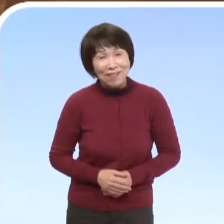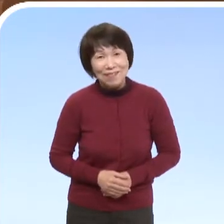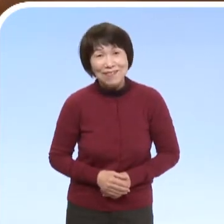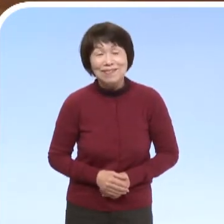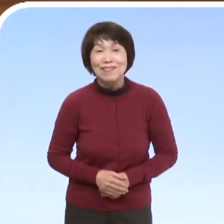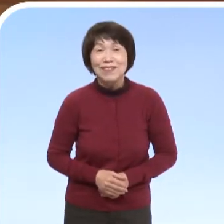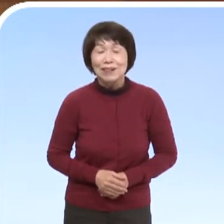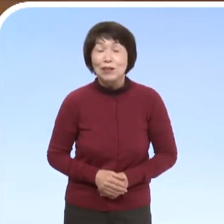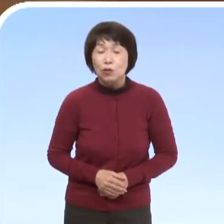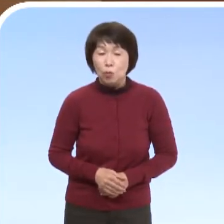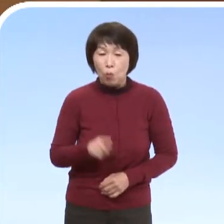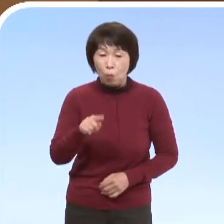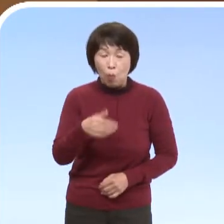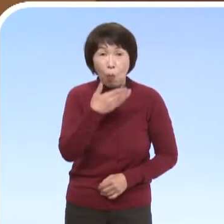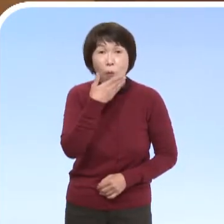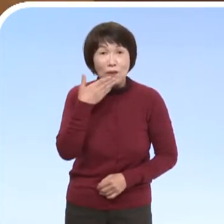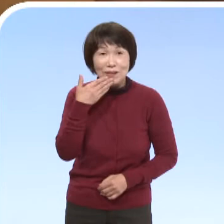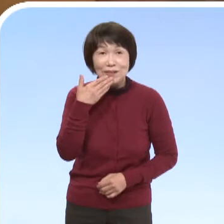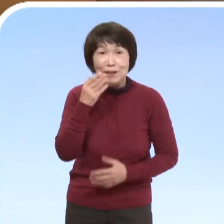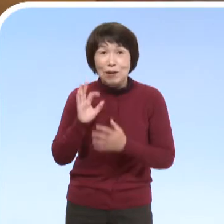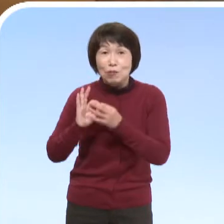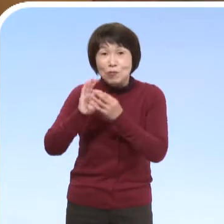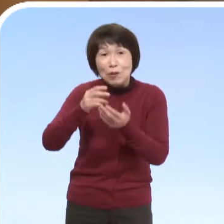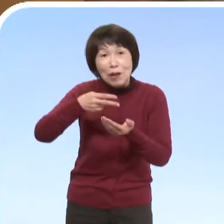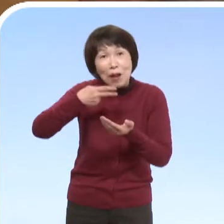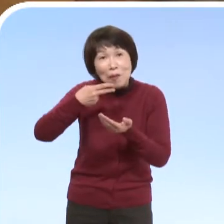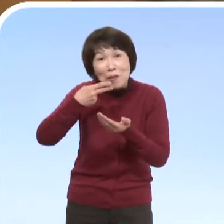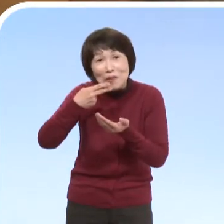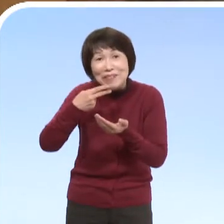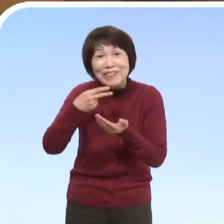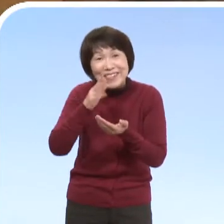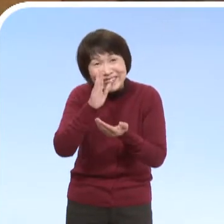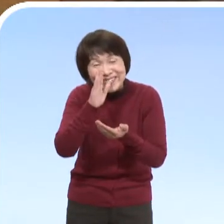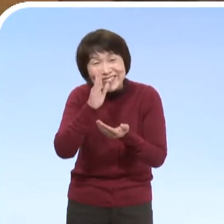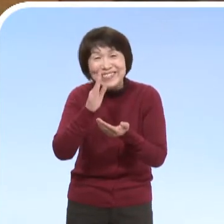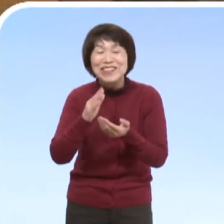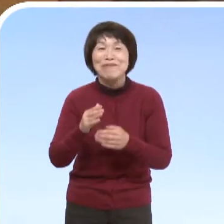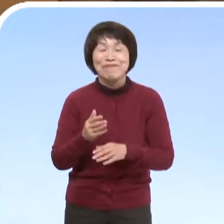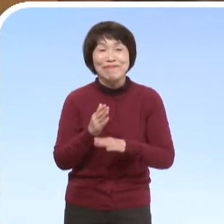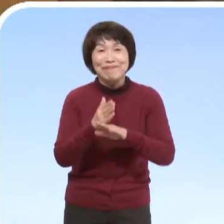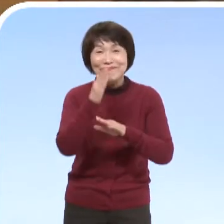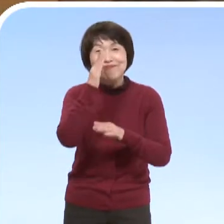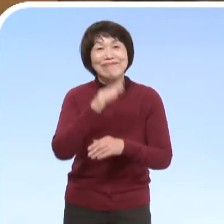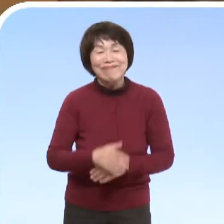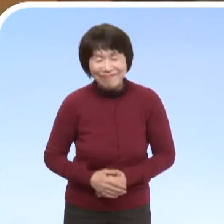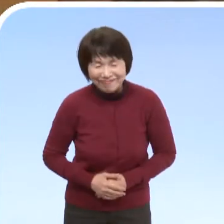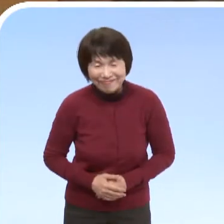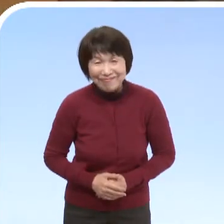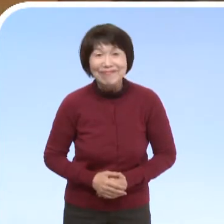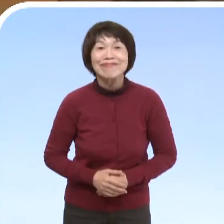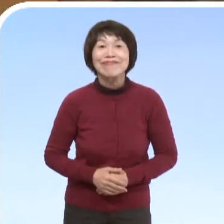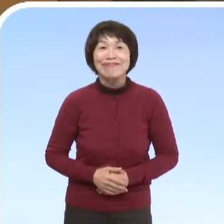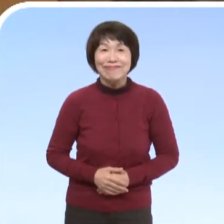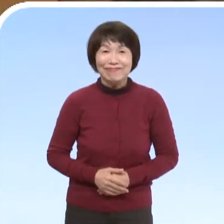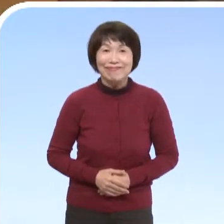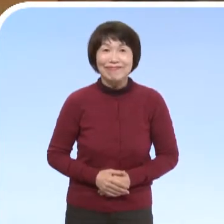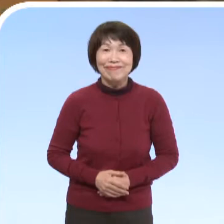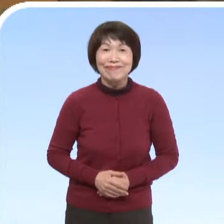ねやっぱ美味しいんでね、この後また食べ続けたいと思います。ありがとうございました。